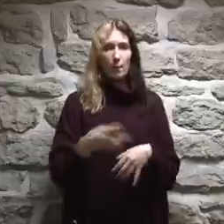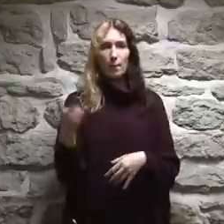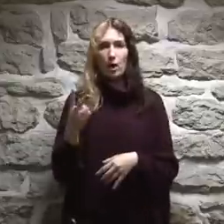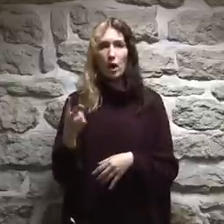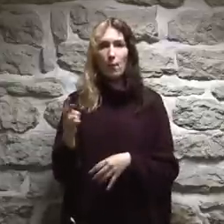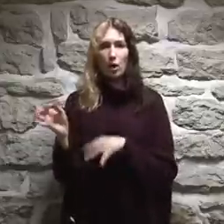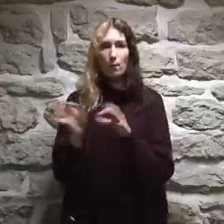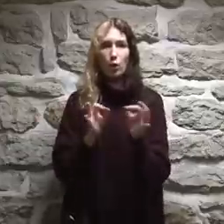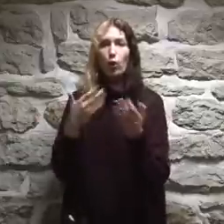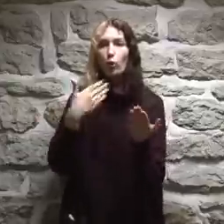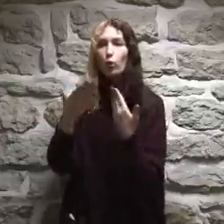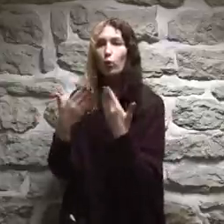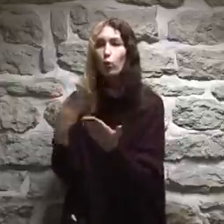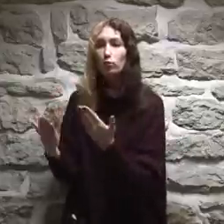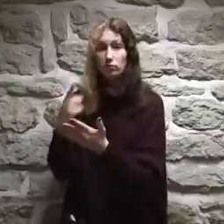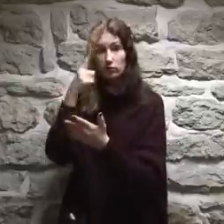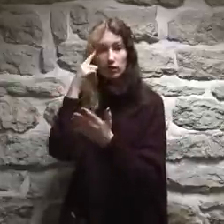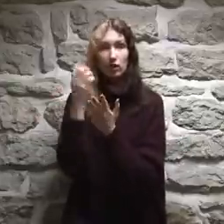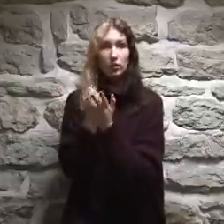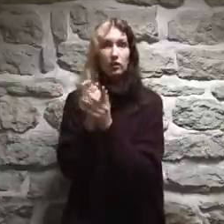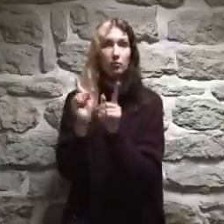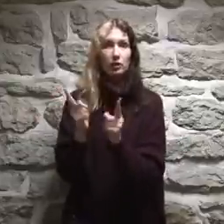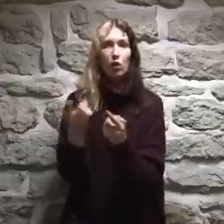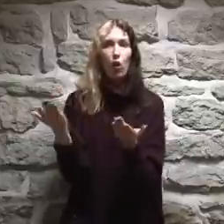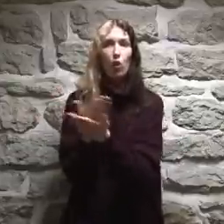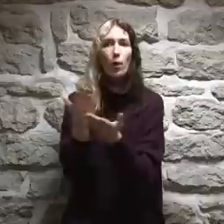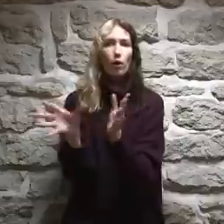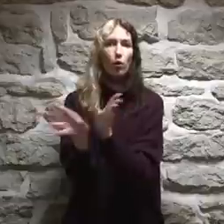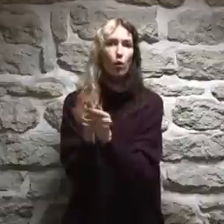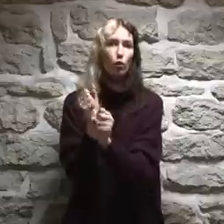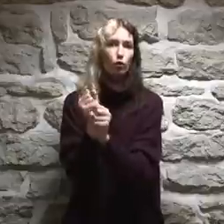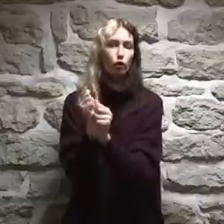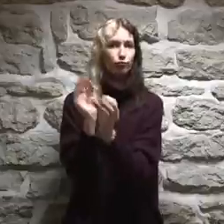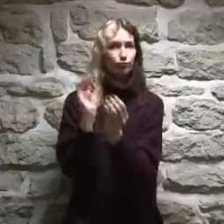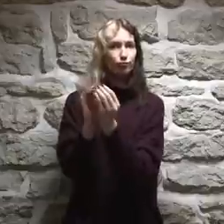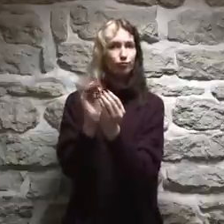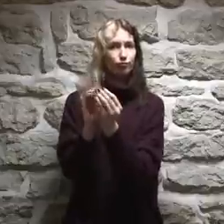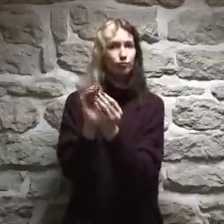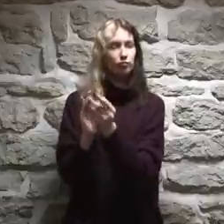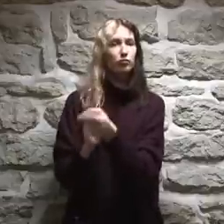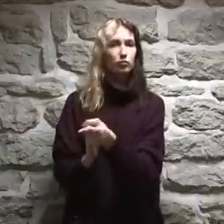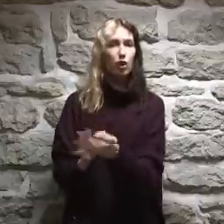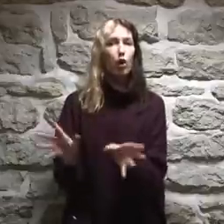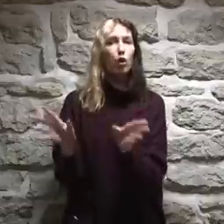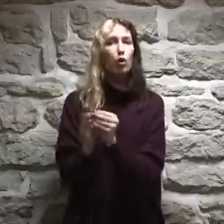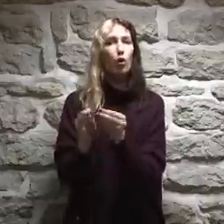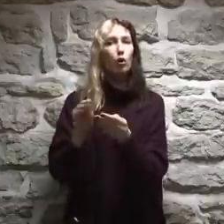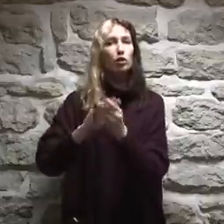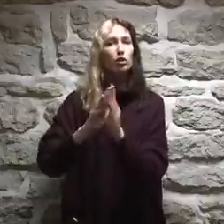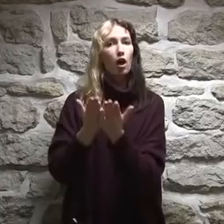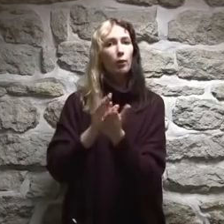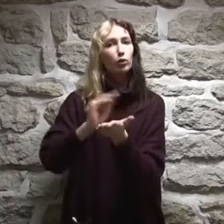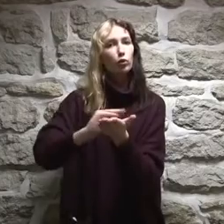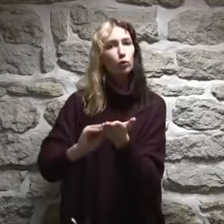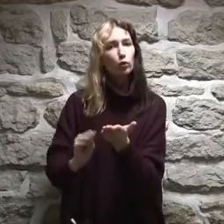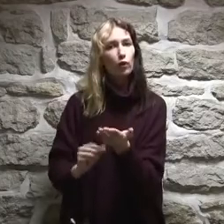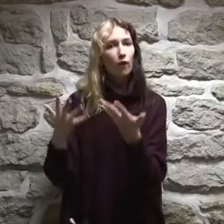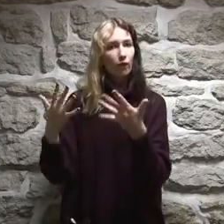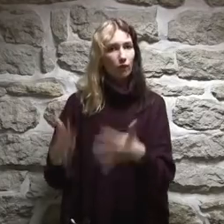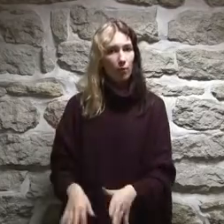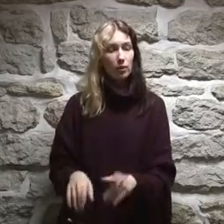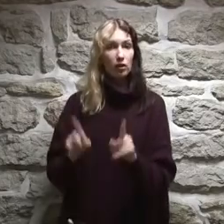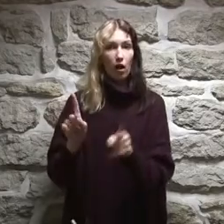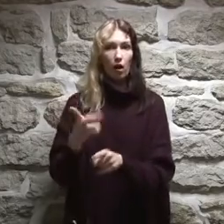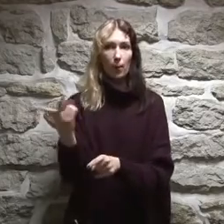siis tuli välja, et nad on teinud oma vahel ka tihedat koostööd. Nad on ka kirjutanud üheskoos raamatuid, kuigi